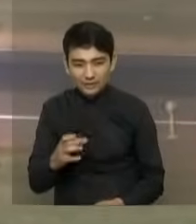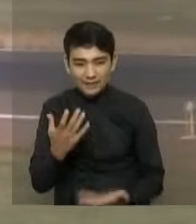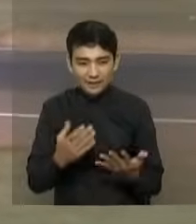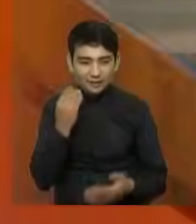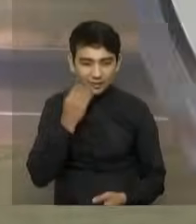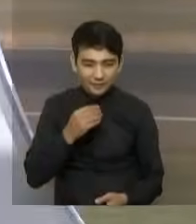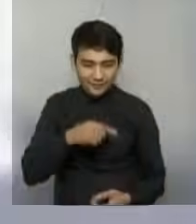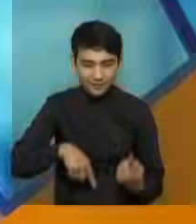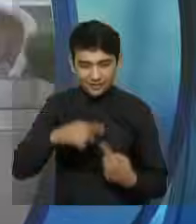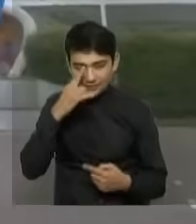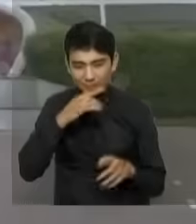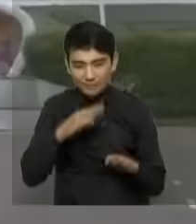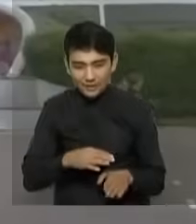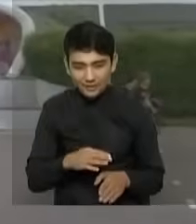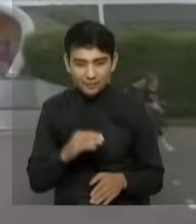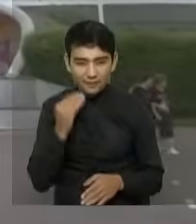внутри нашей страны?